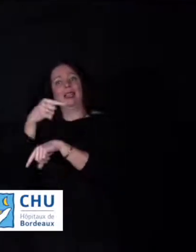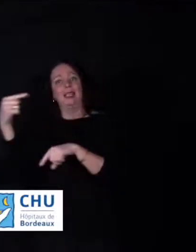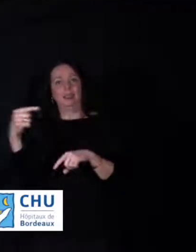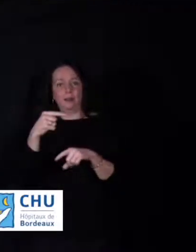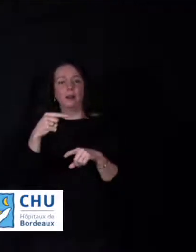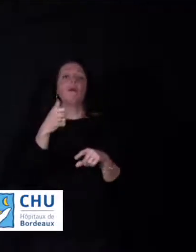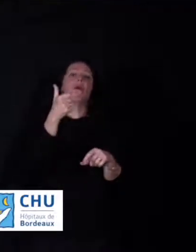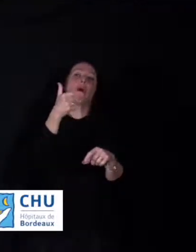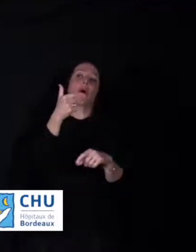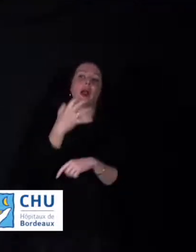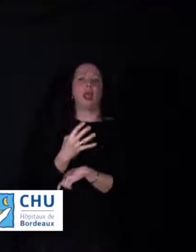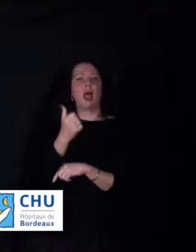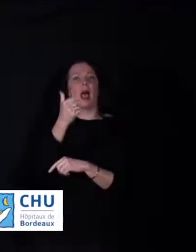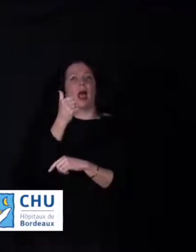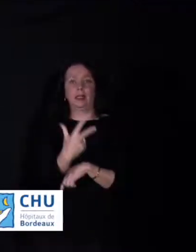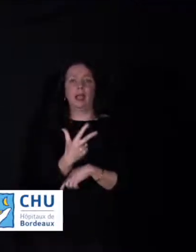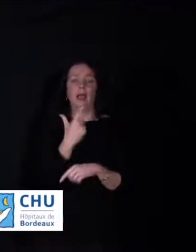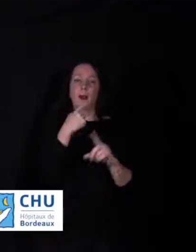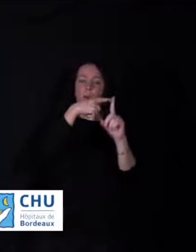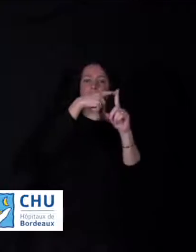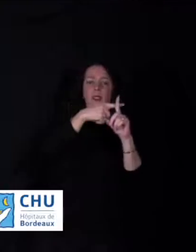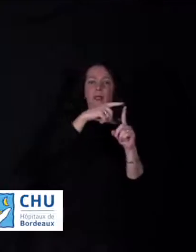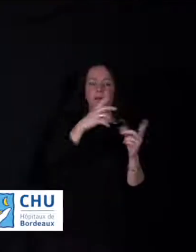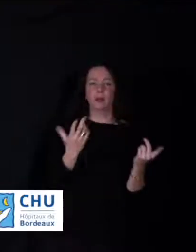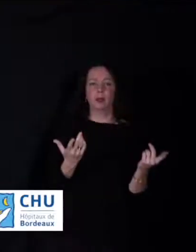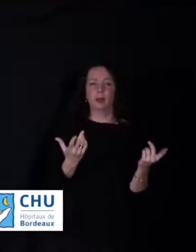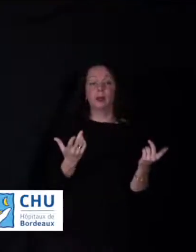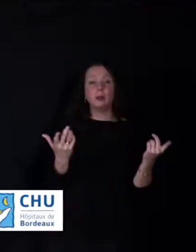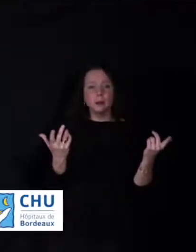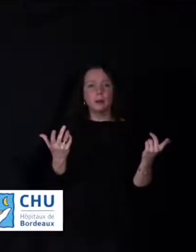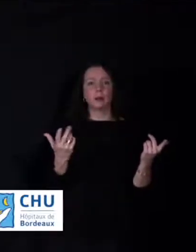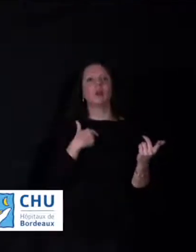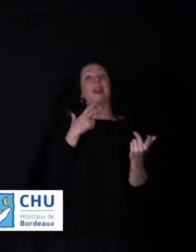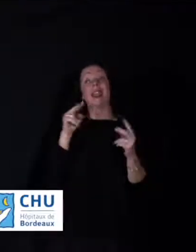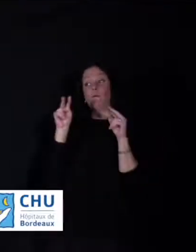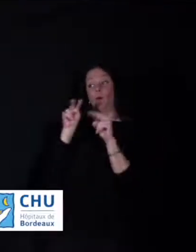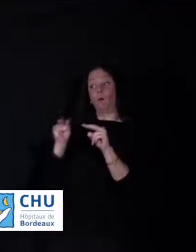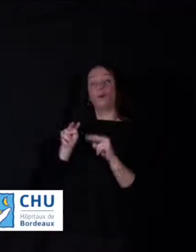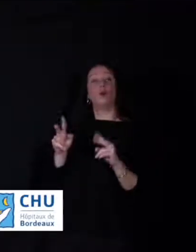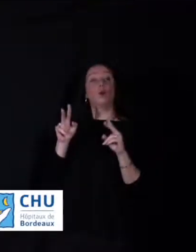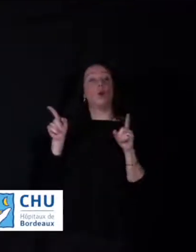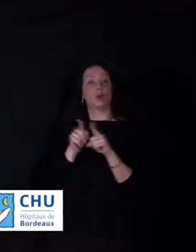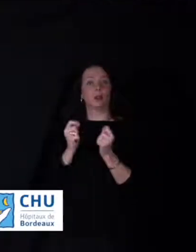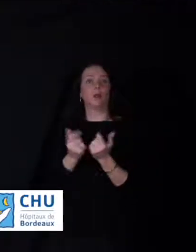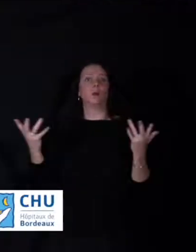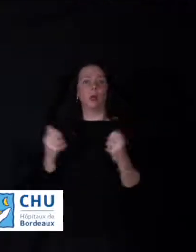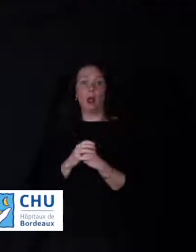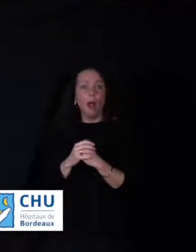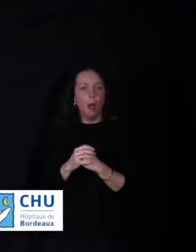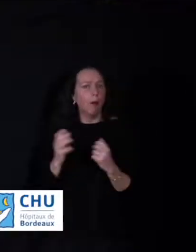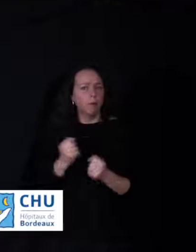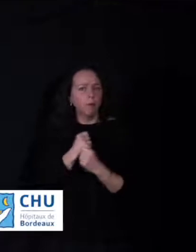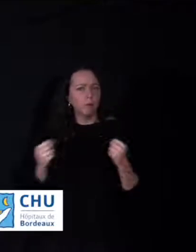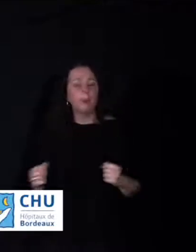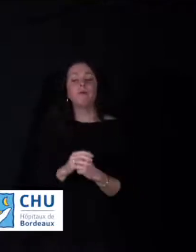ou 1/3 de vidéos à messages positifs. Et ce qui est intéressant, c'est de regarder le nombre de vues. Et là, on va du simple au double.